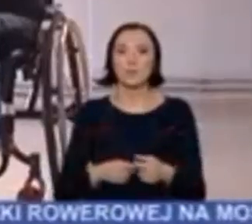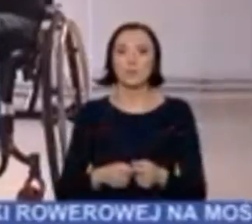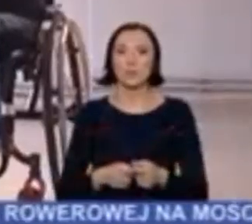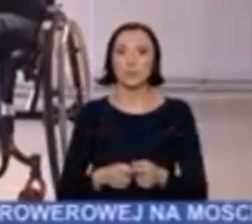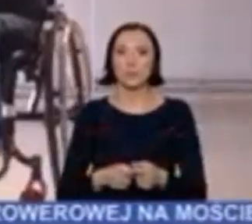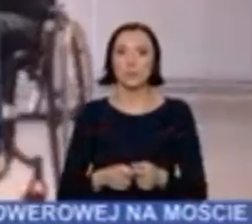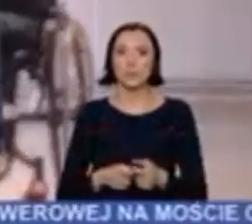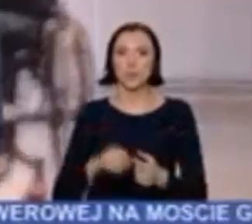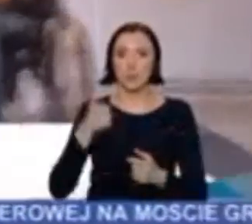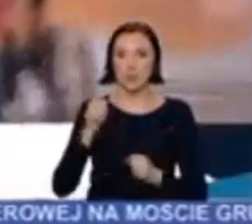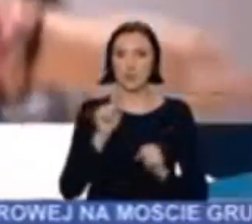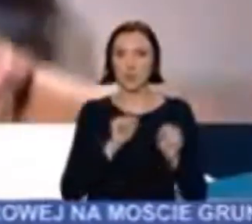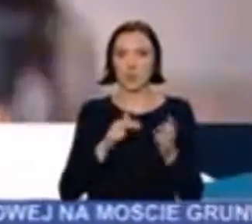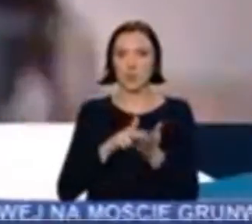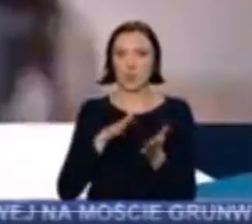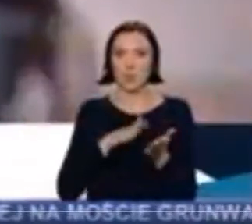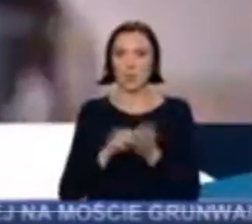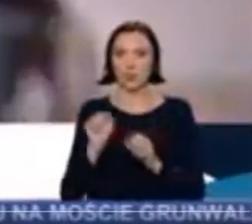Najpierw rozgrzewka,